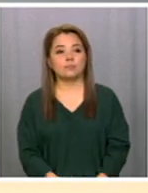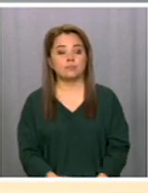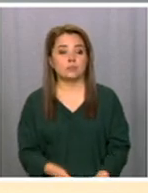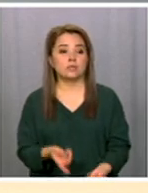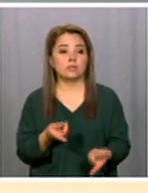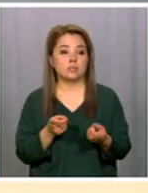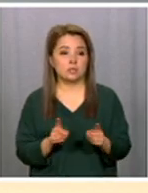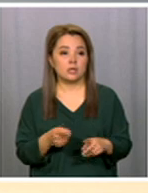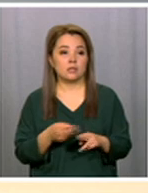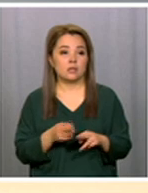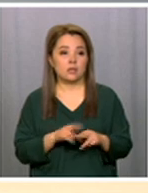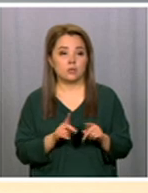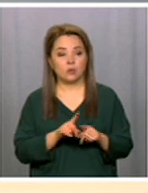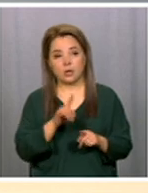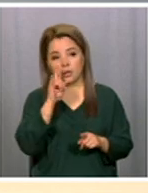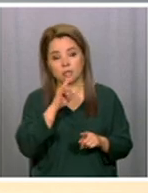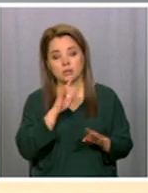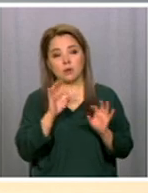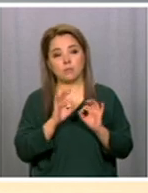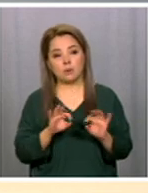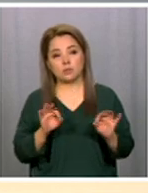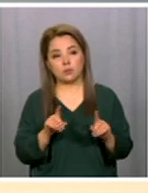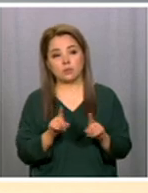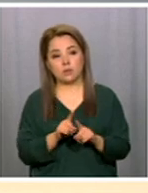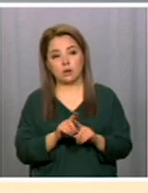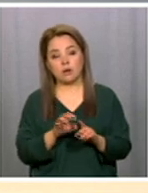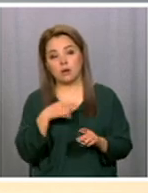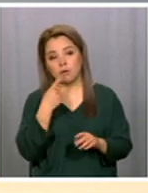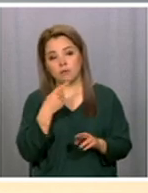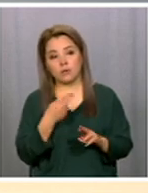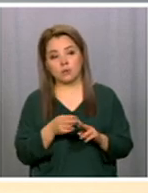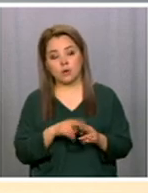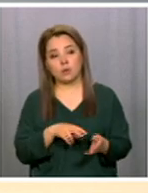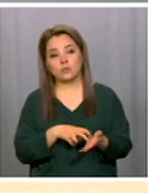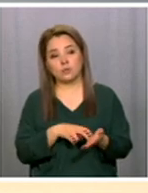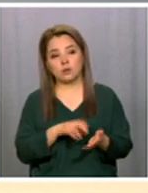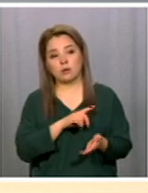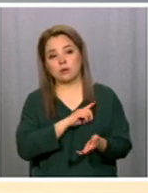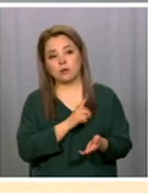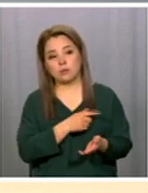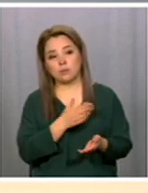Действительно, эти казахские пословицы говорят нам о трусости и храбрости.